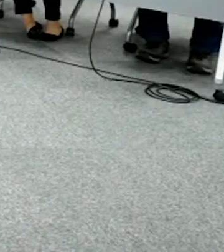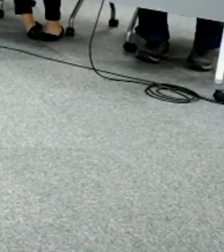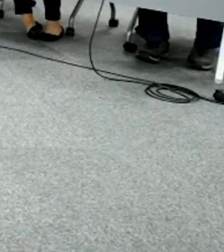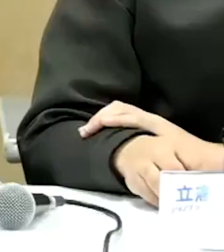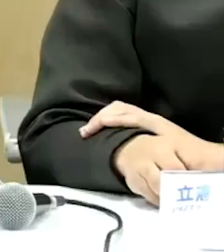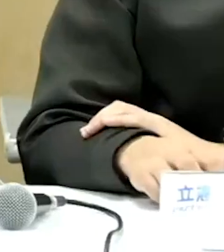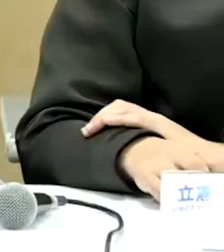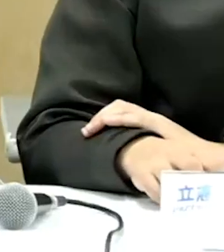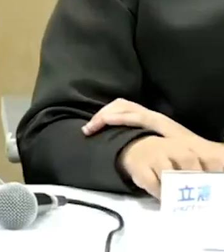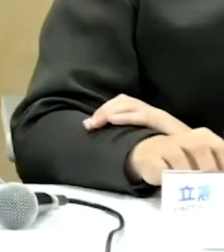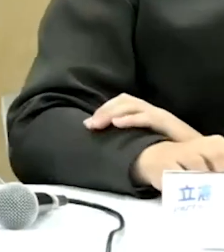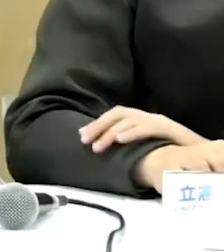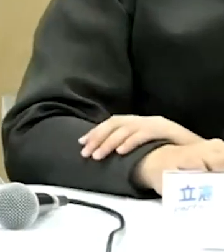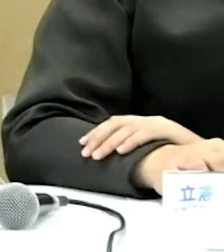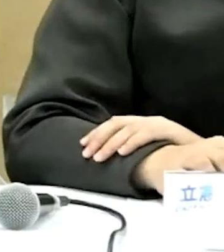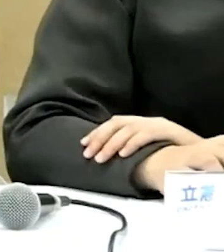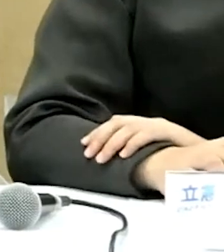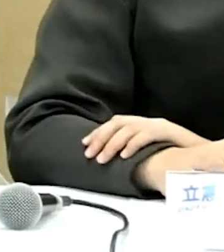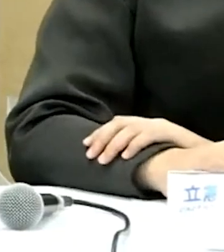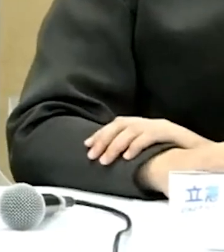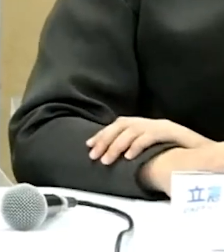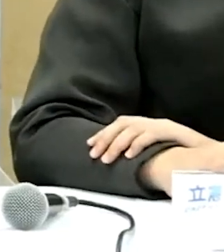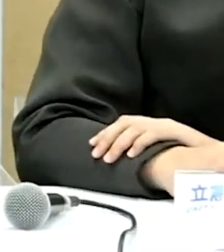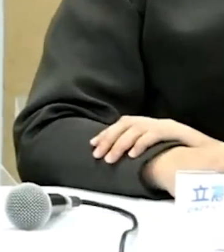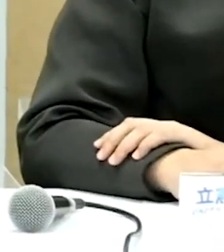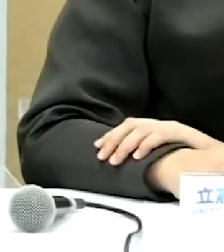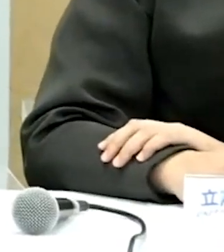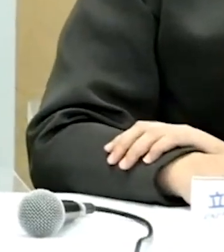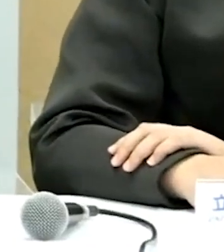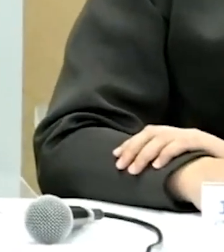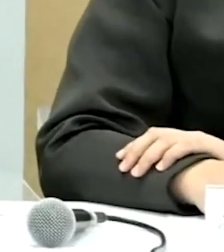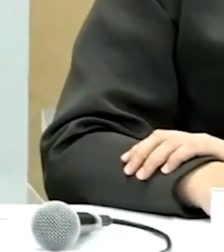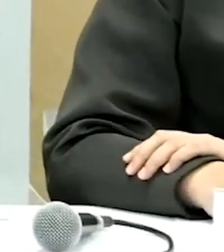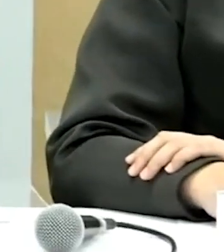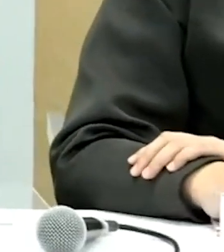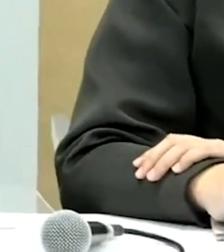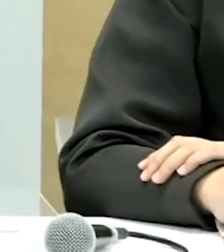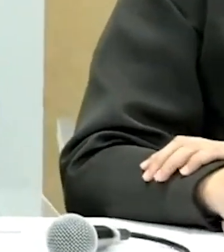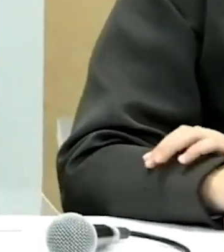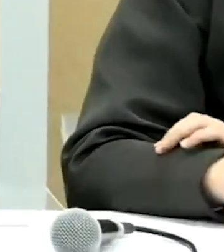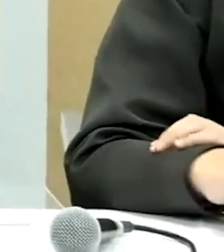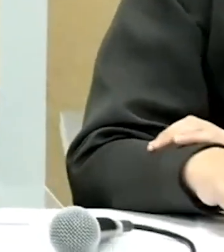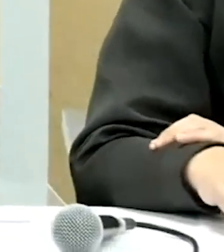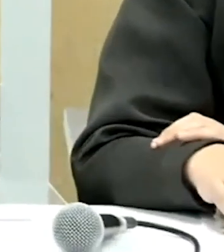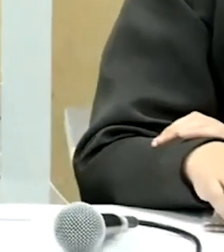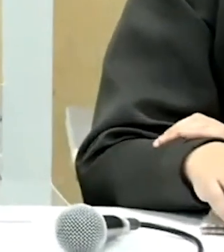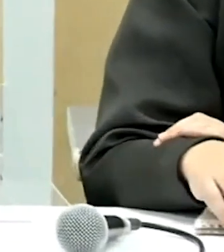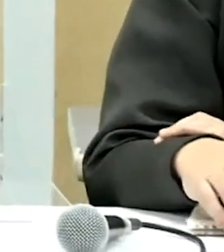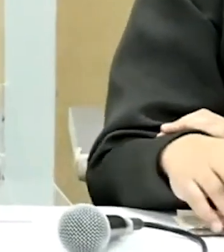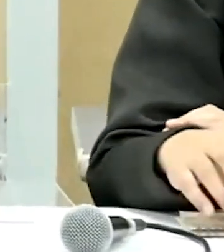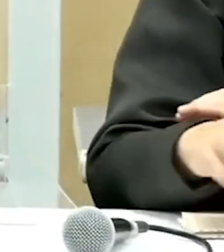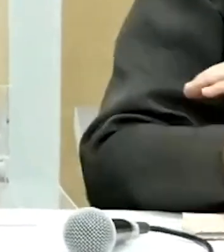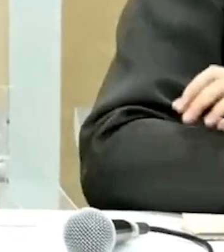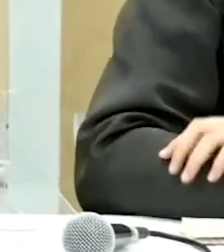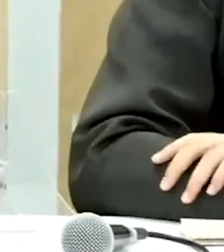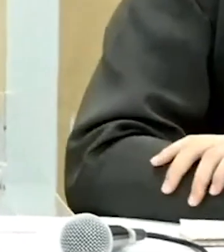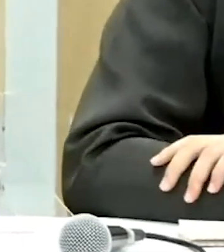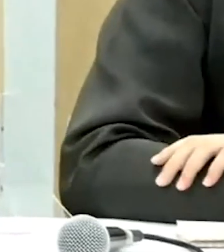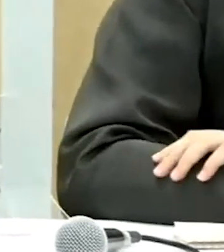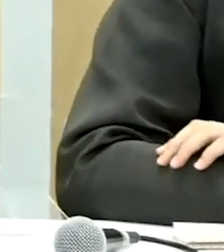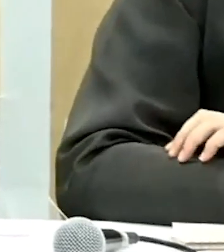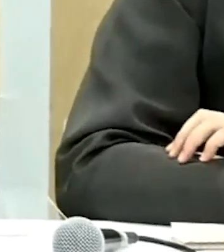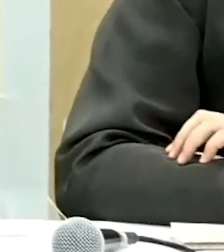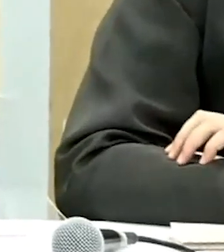みなさんこんにちは東京在住のパートナーズ市設置子です私はパートナーズ制度